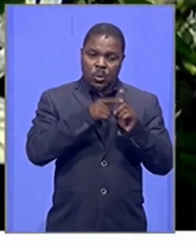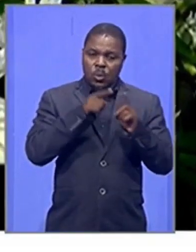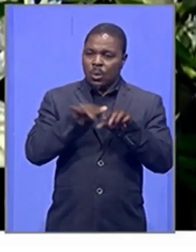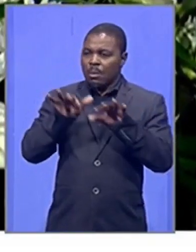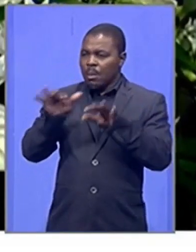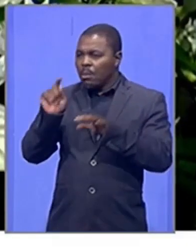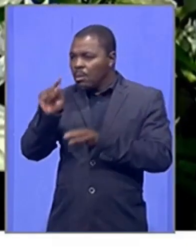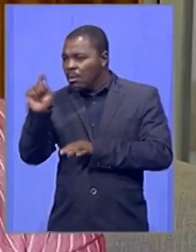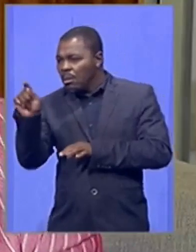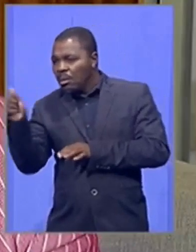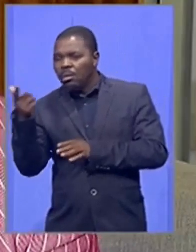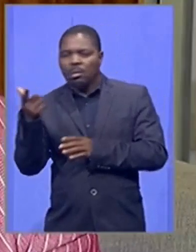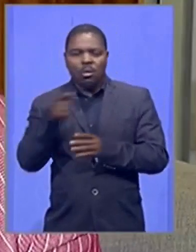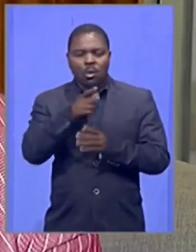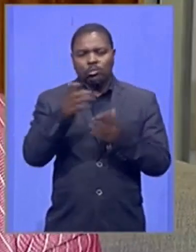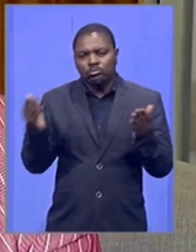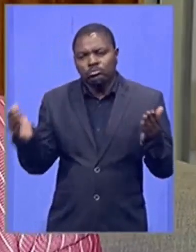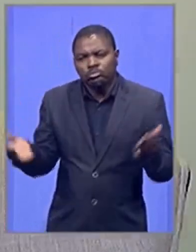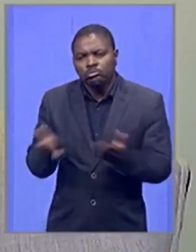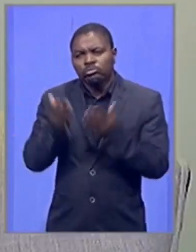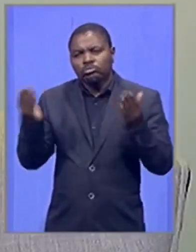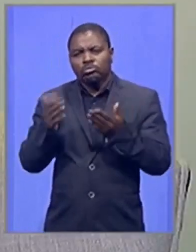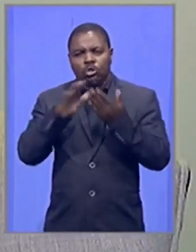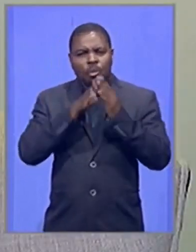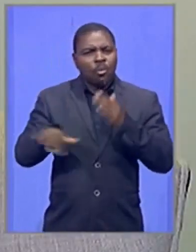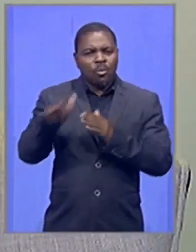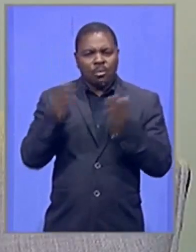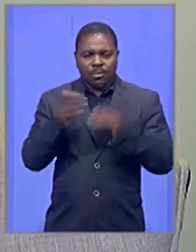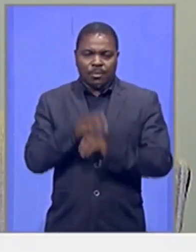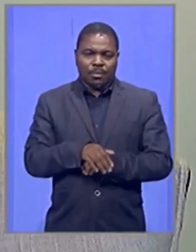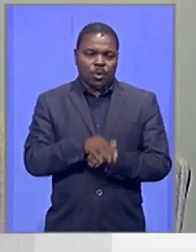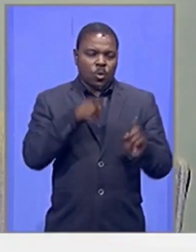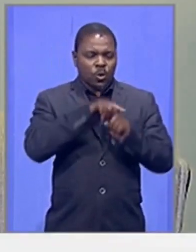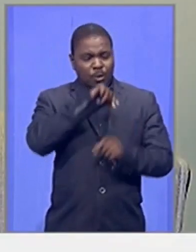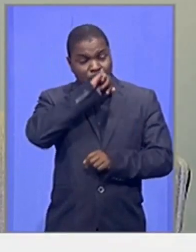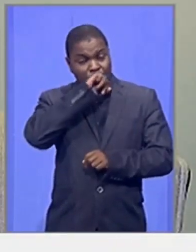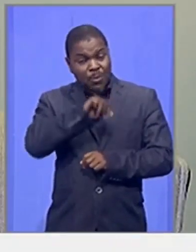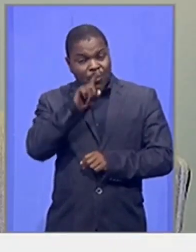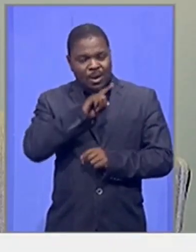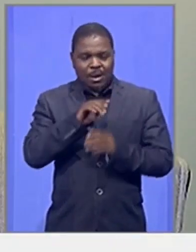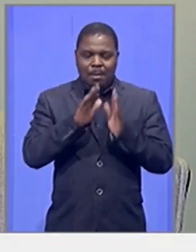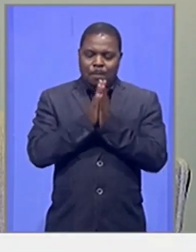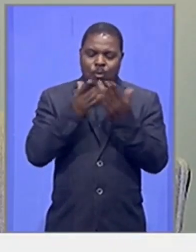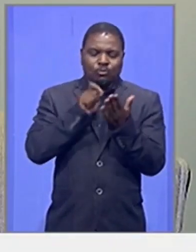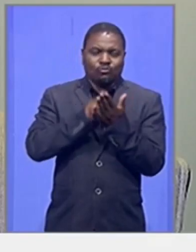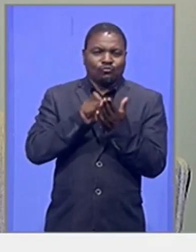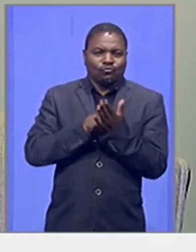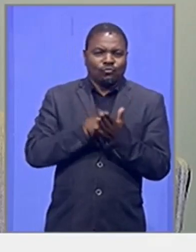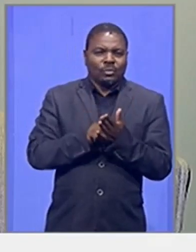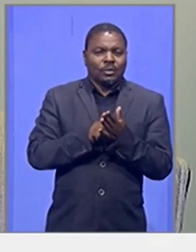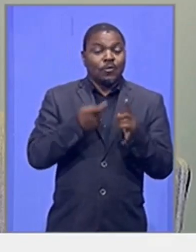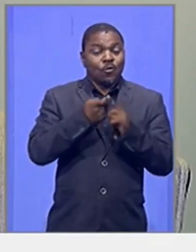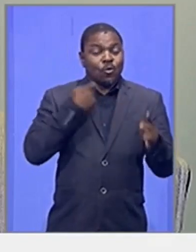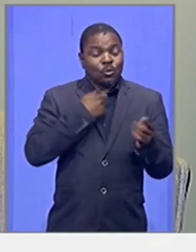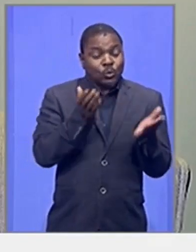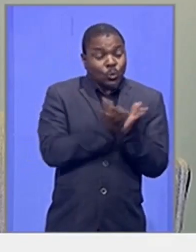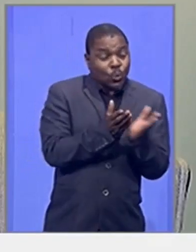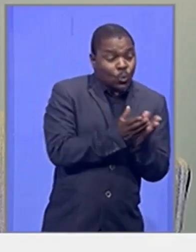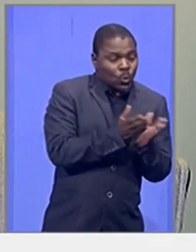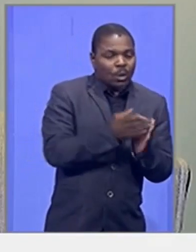ba leng pela hae le setjhaba. E le motho a nang le lerato la ho ngola dibuka. O di ngotse ho tloha sekolong, re di